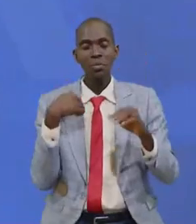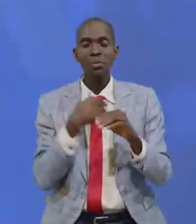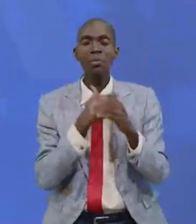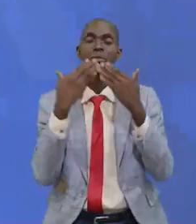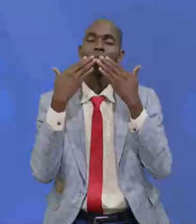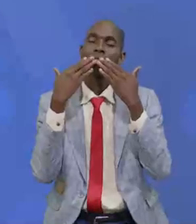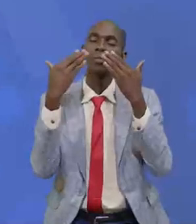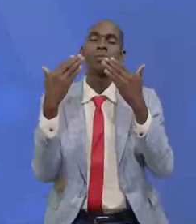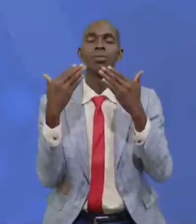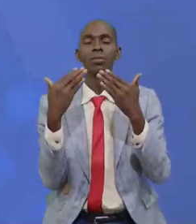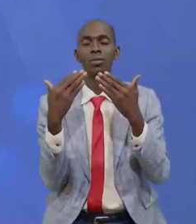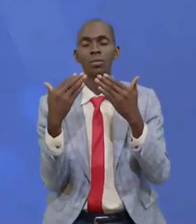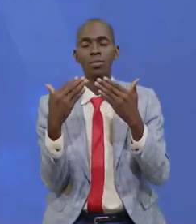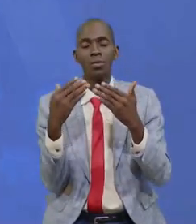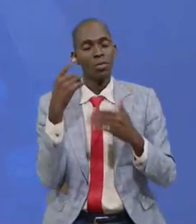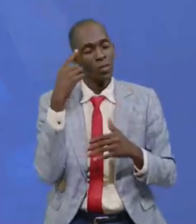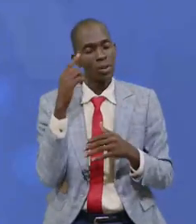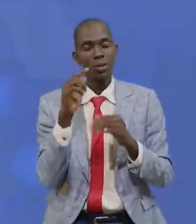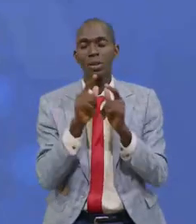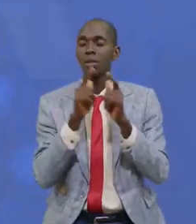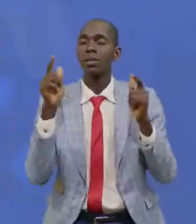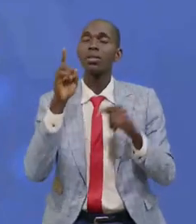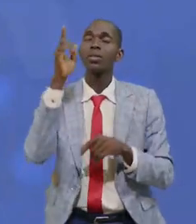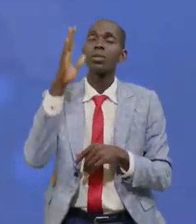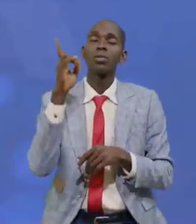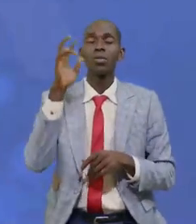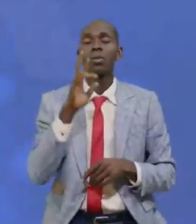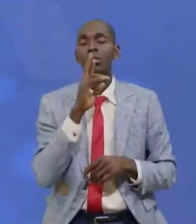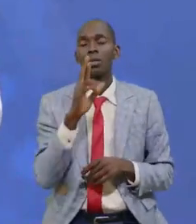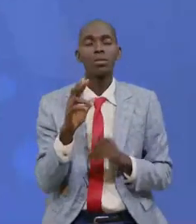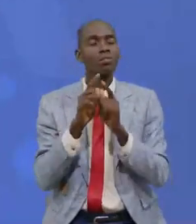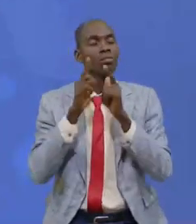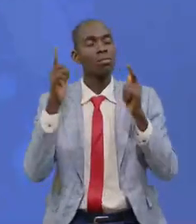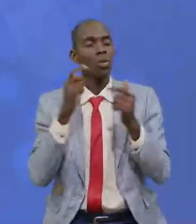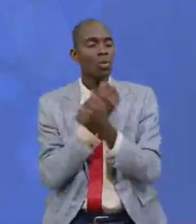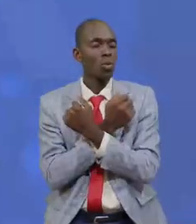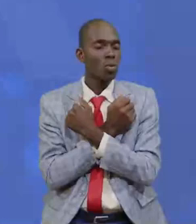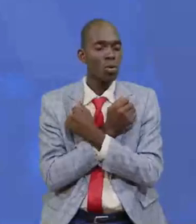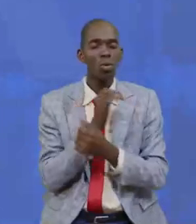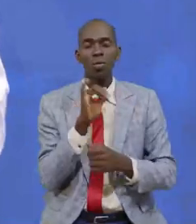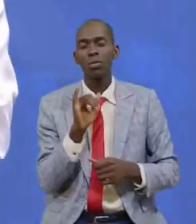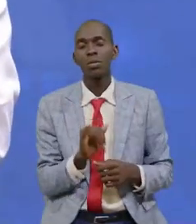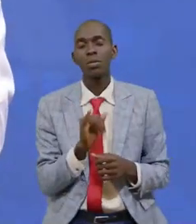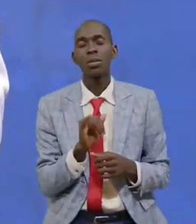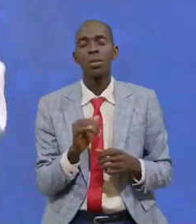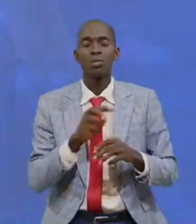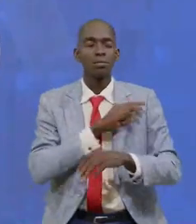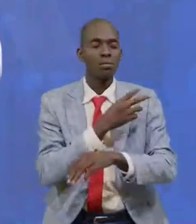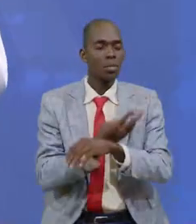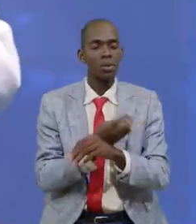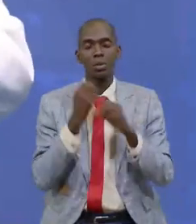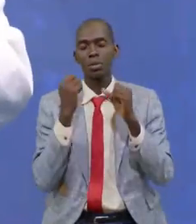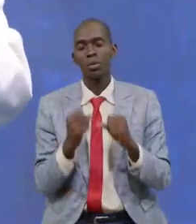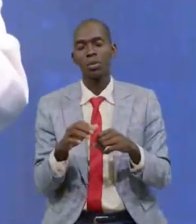merci. Tu es un bon Dieu, un Dieu grand, aimable, merveilleux